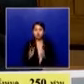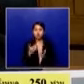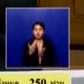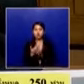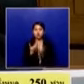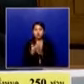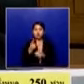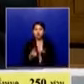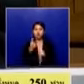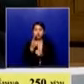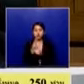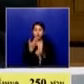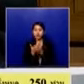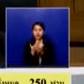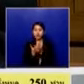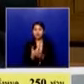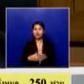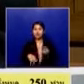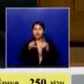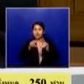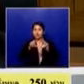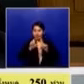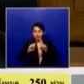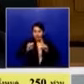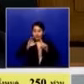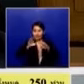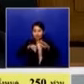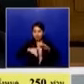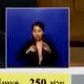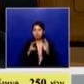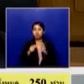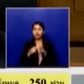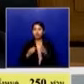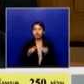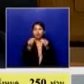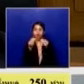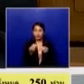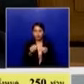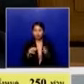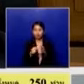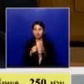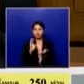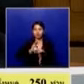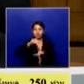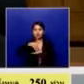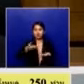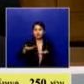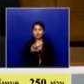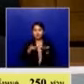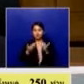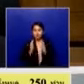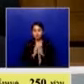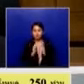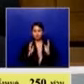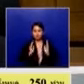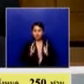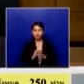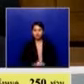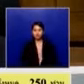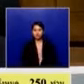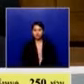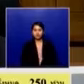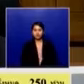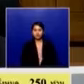บาทต่อปีก็เลยเป็นที่มาของการพิจารณาในการใช้งบกลางครับขอบคุณครับ ครับขอบคุณนะ